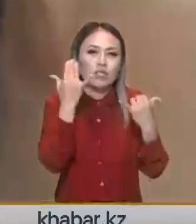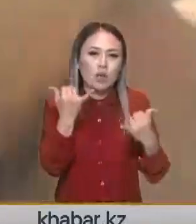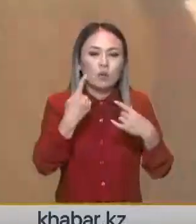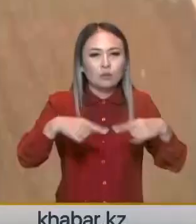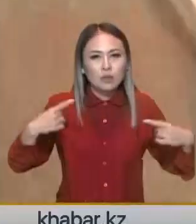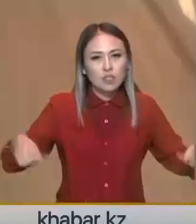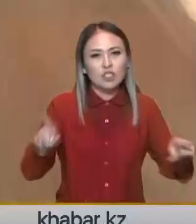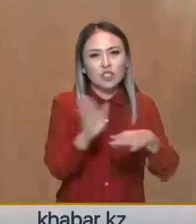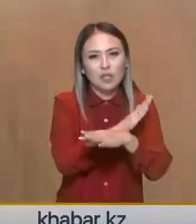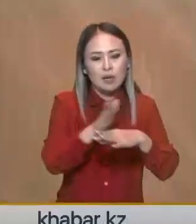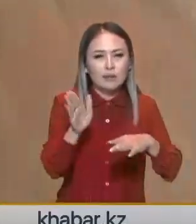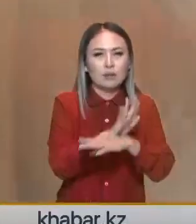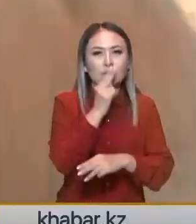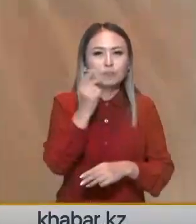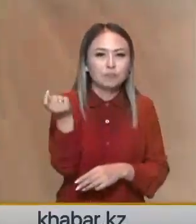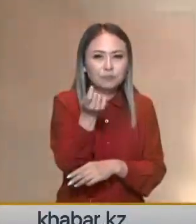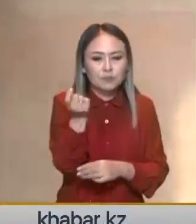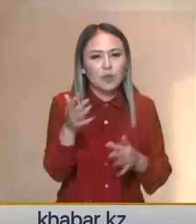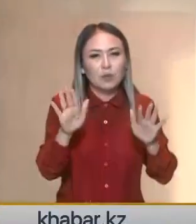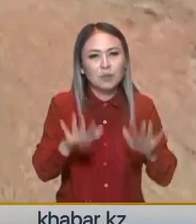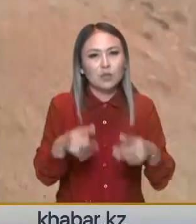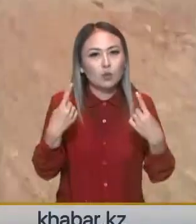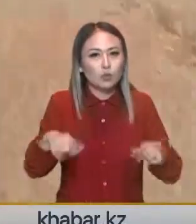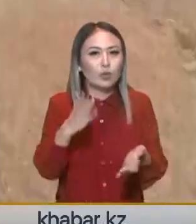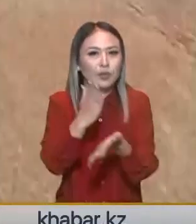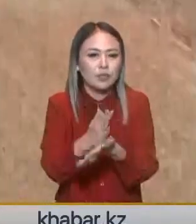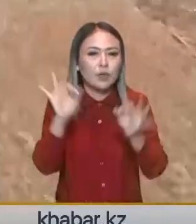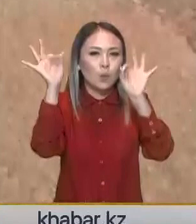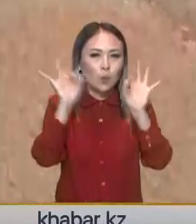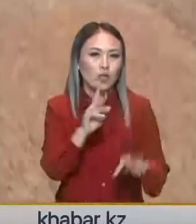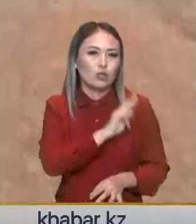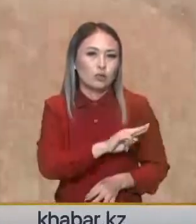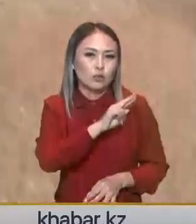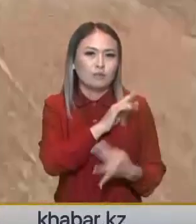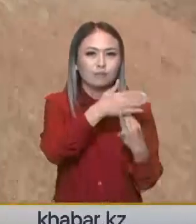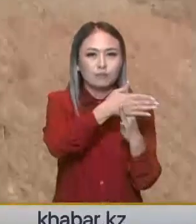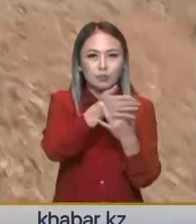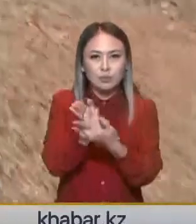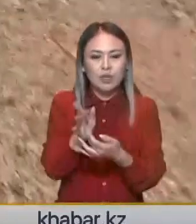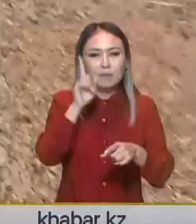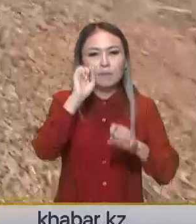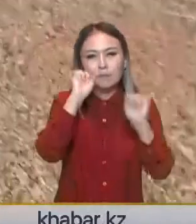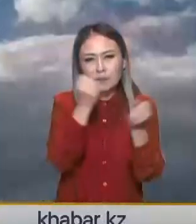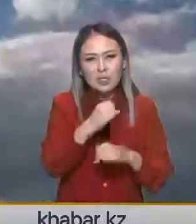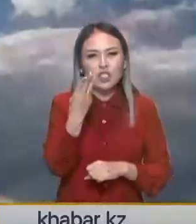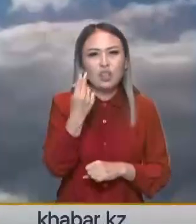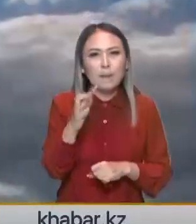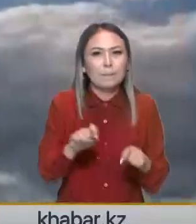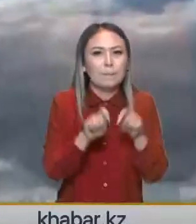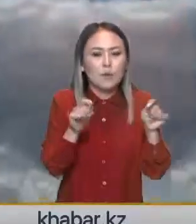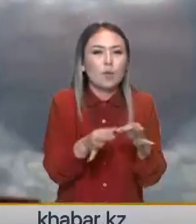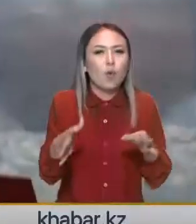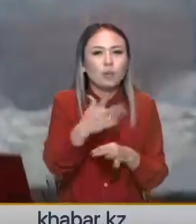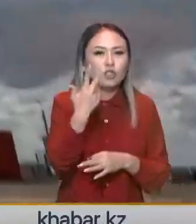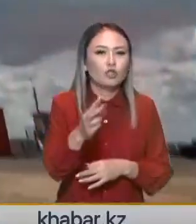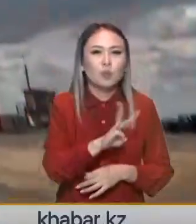кейбір шаруашылықтарда жеке астық қабылдау орны бар. Өңірде күзгі дала жұмыстарын үйлестіру үшін жедел штаб құрылған. Қазір облыс бойынша